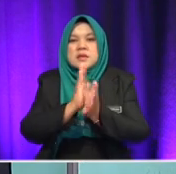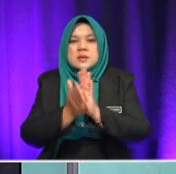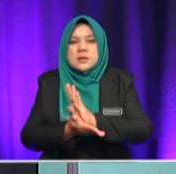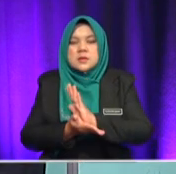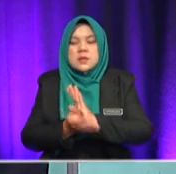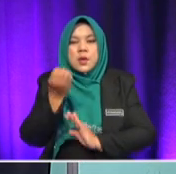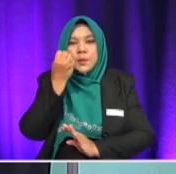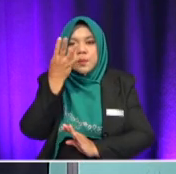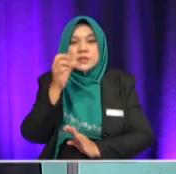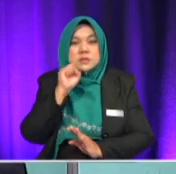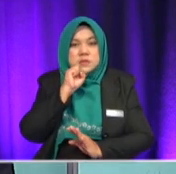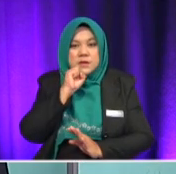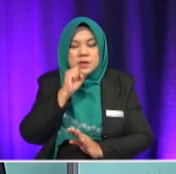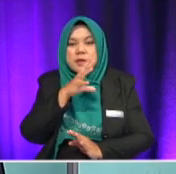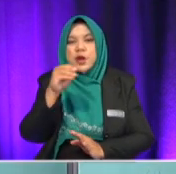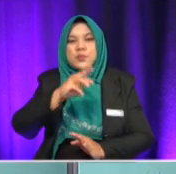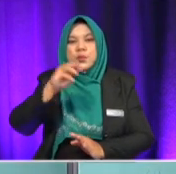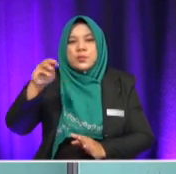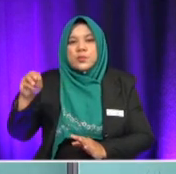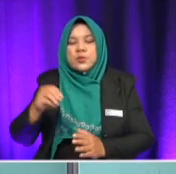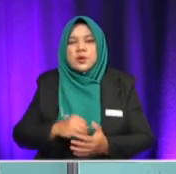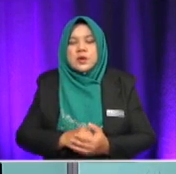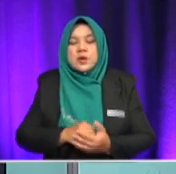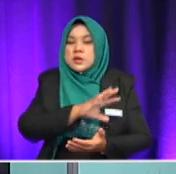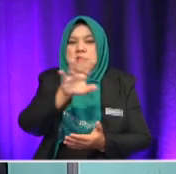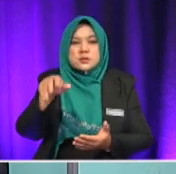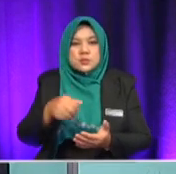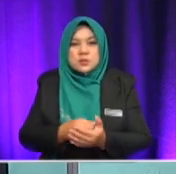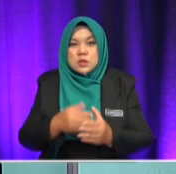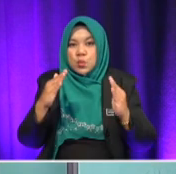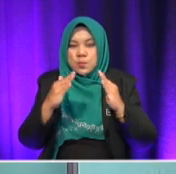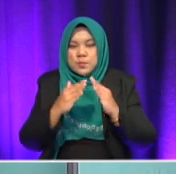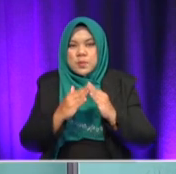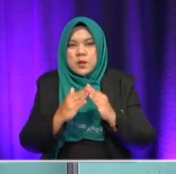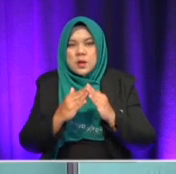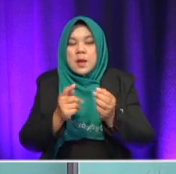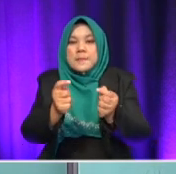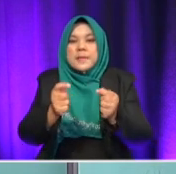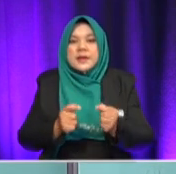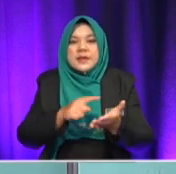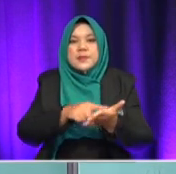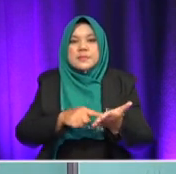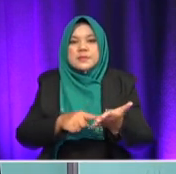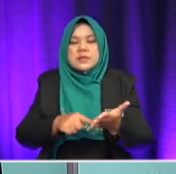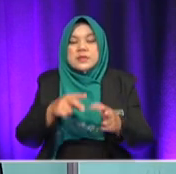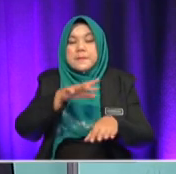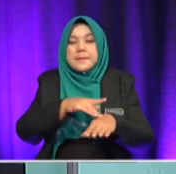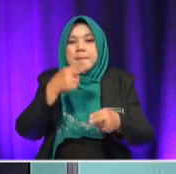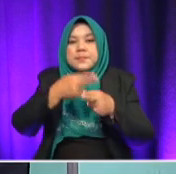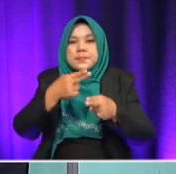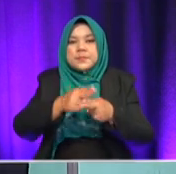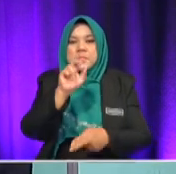jadikah yang murid-murid sekalian yang ada di dalam Google dan di luar sana penerima zakat ini kita panggil dia asnaf